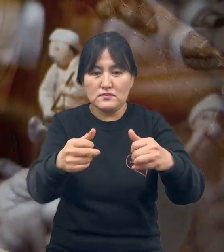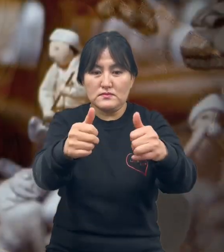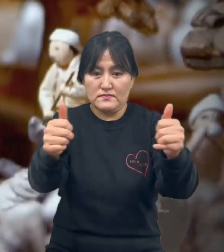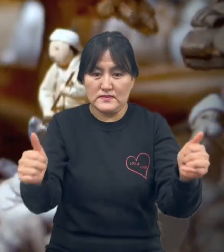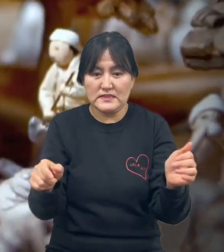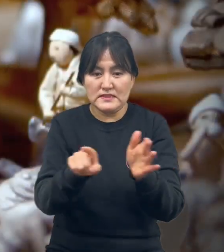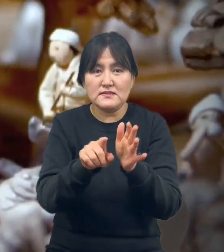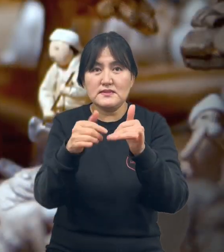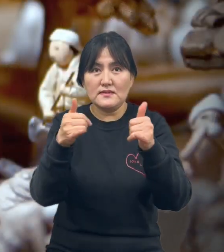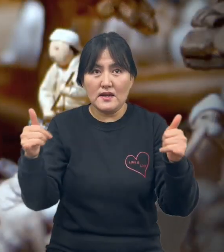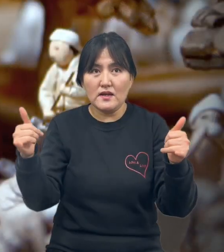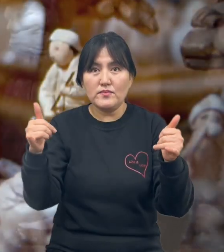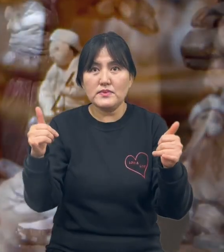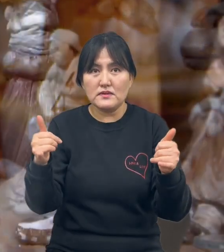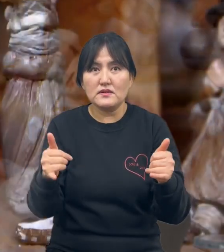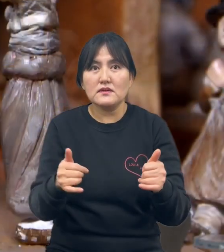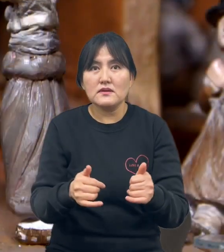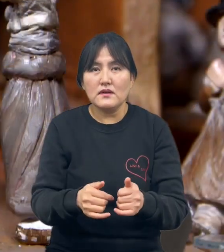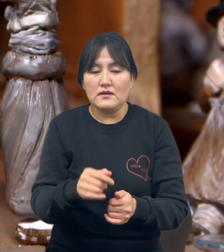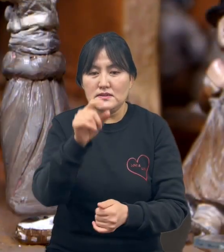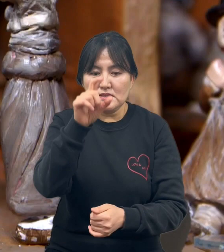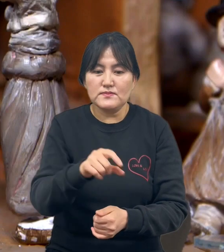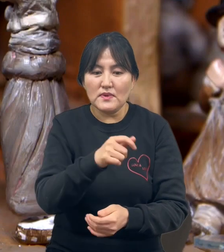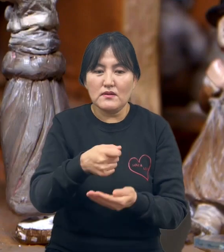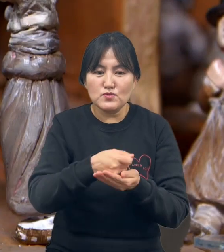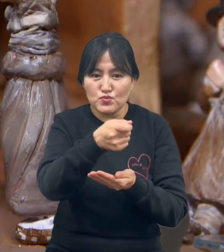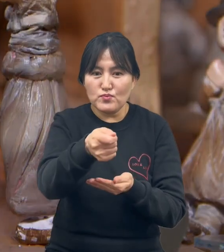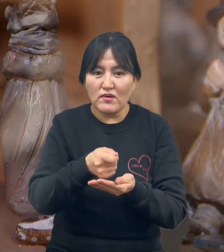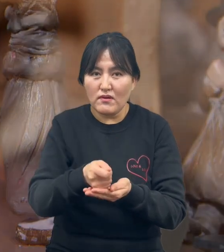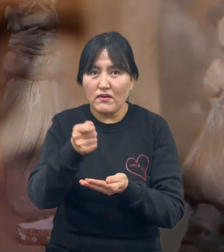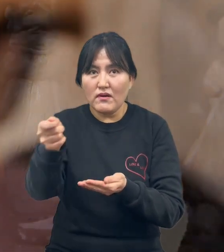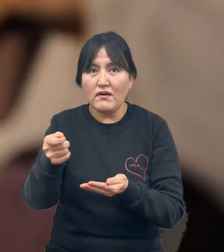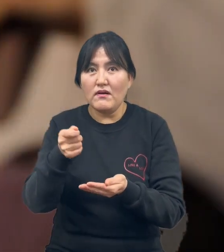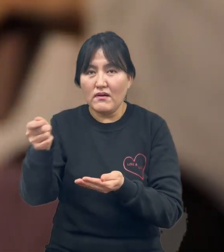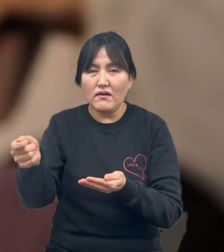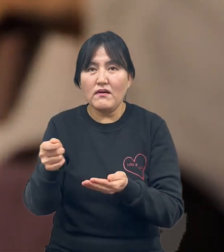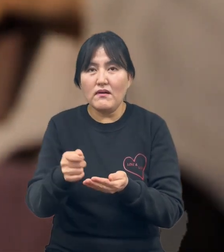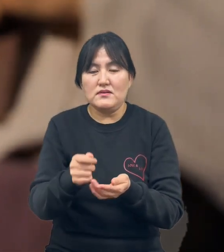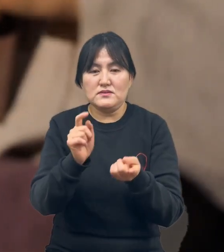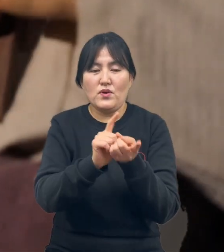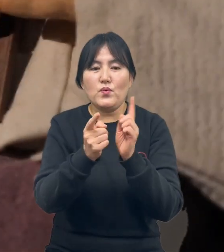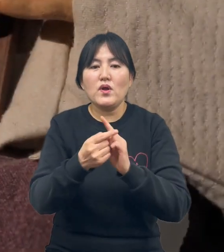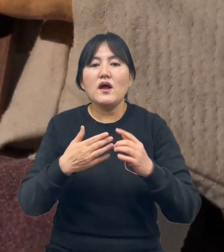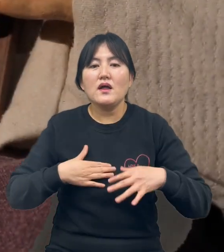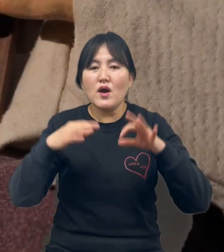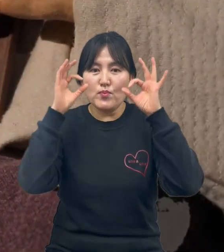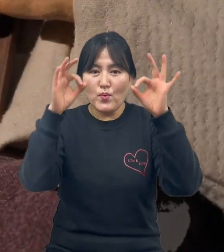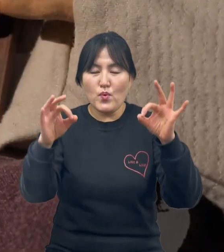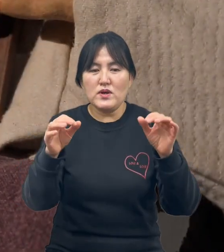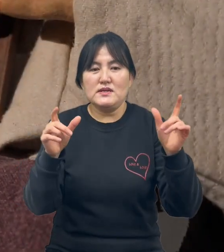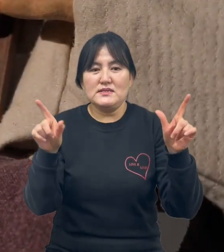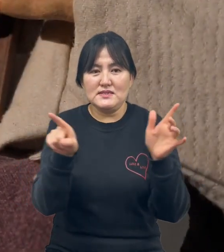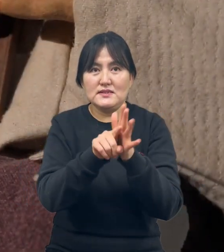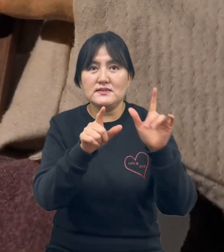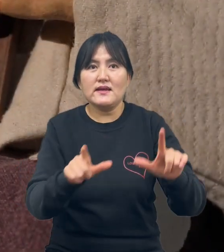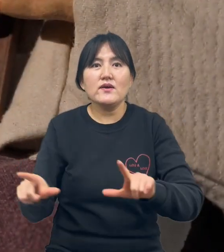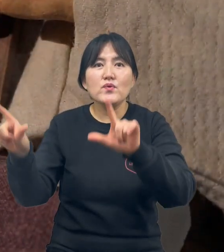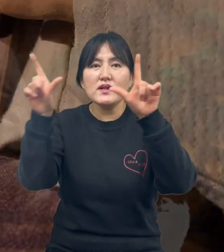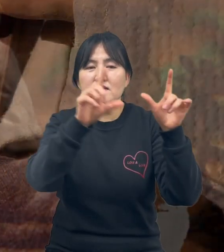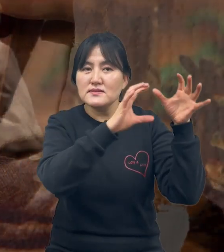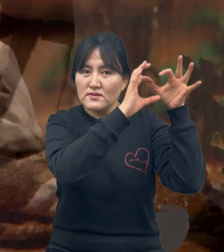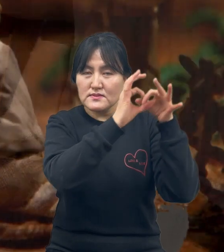깊은 산골에서 옹기장이로 살아가던 신자들은 옹기 바닥이나 뚜껑에 십자 문양을 새겨 건네주며 서로를